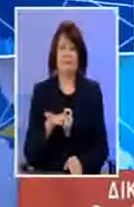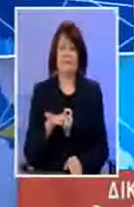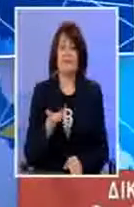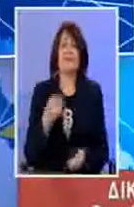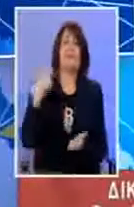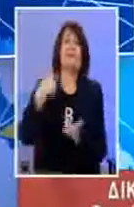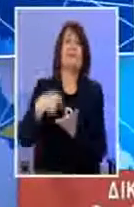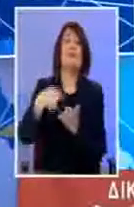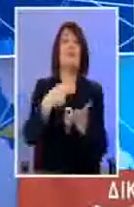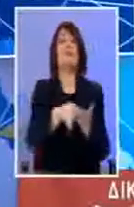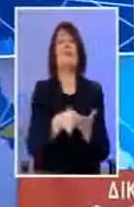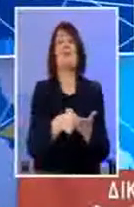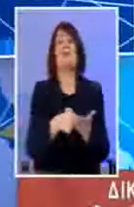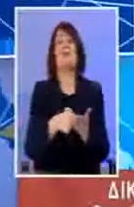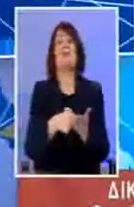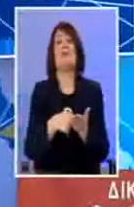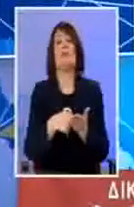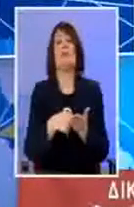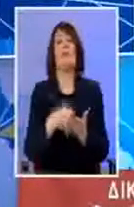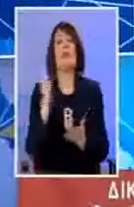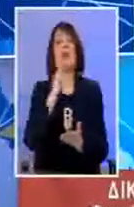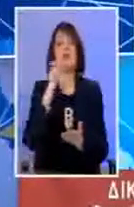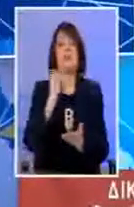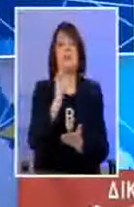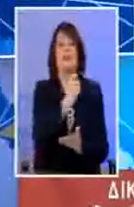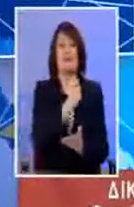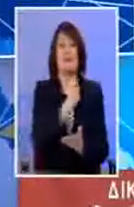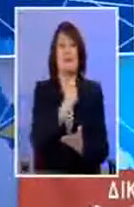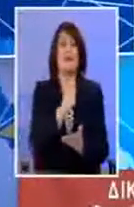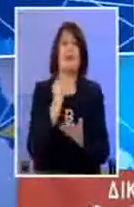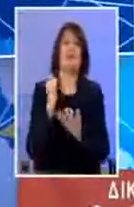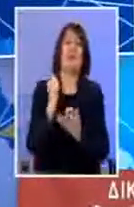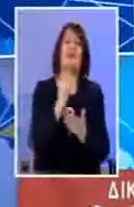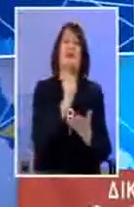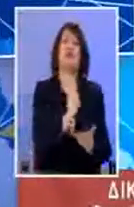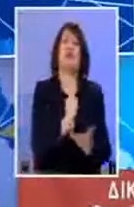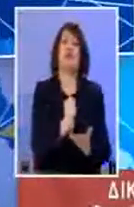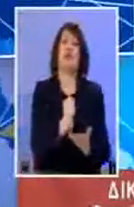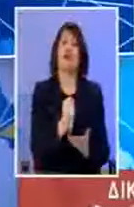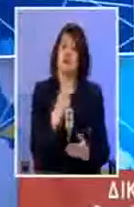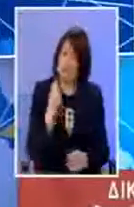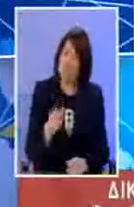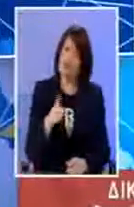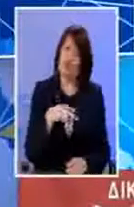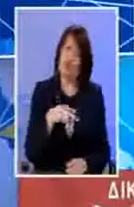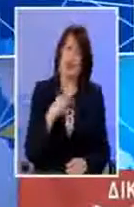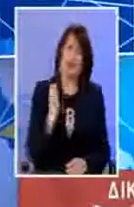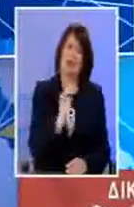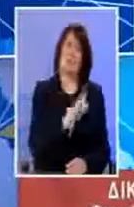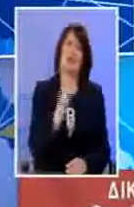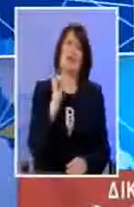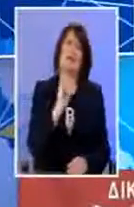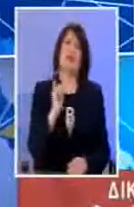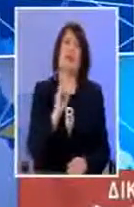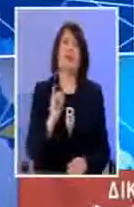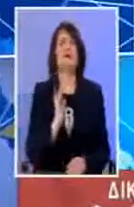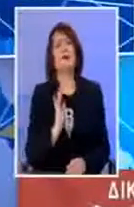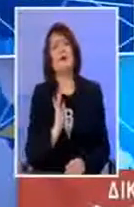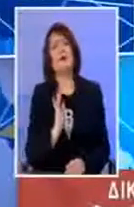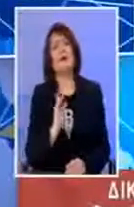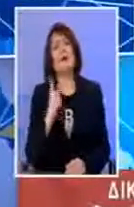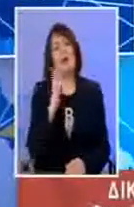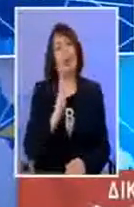χρηματοδοτούνται 400 προνοιακά ιδρύματα, καλά κάνουν και δεν χρηματοδοτούνται, αλλά καλά κάνουν σε μια άλλη